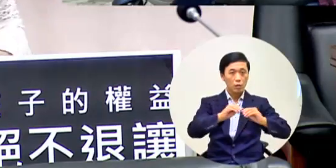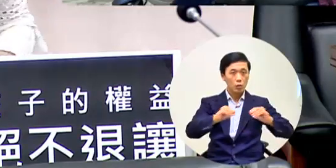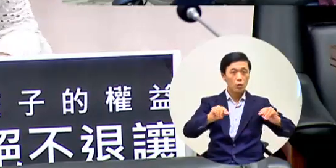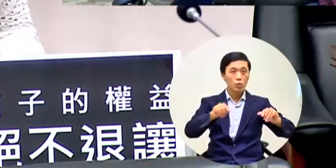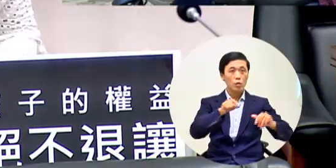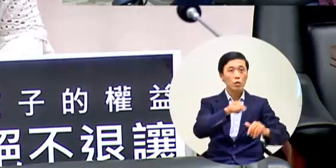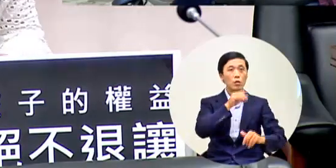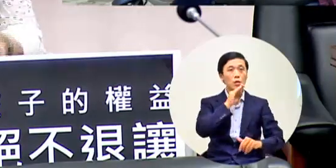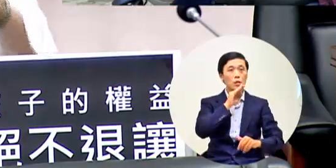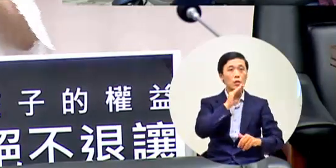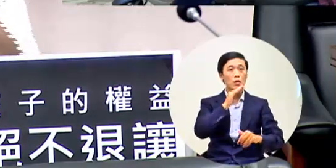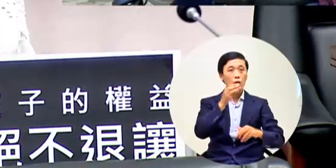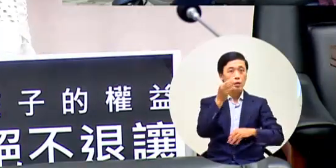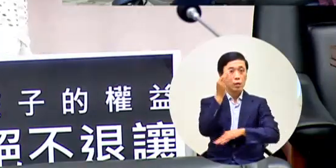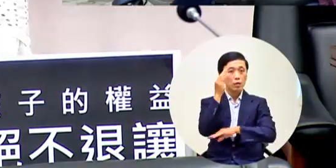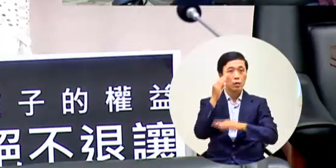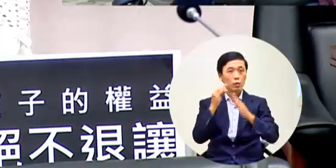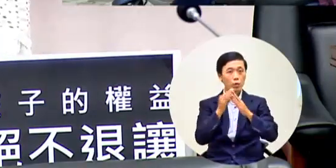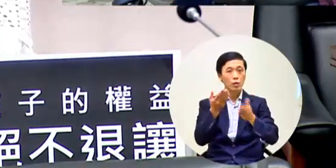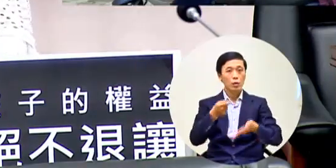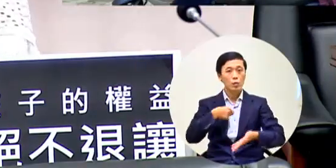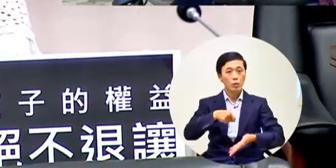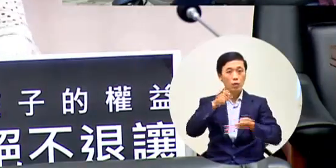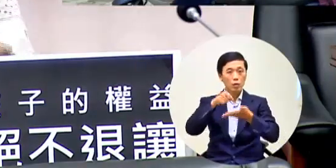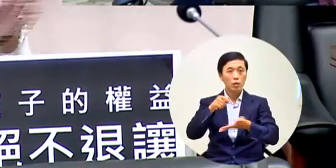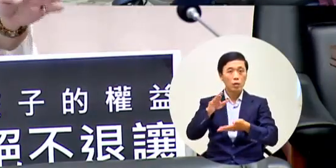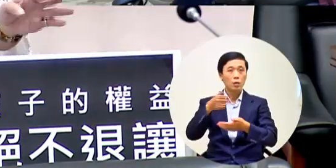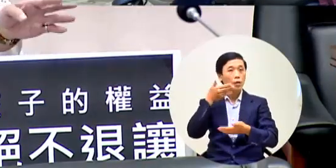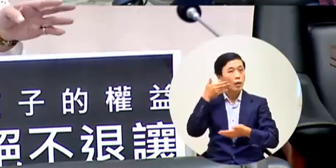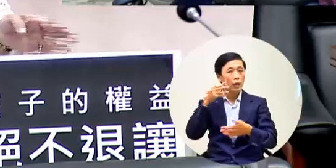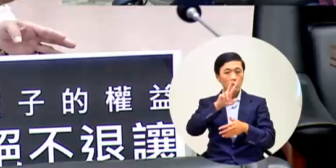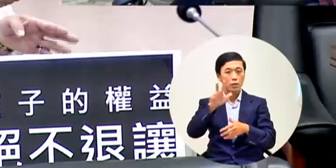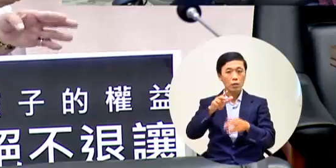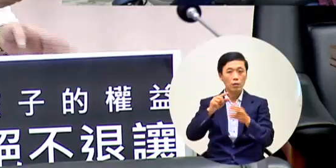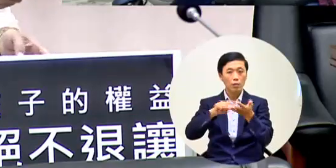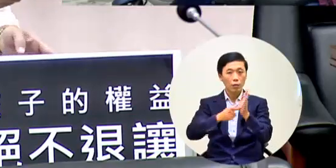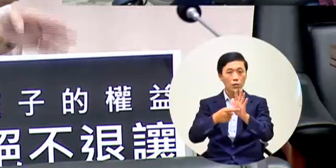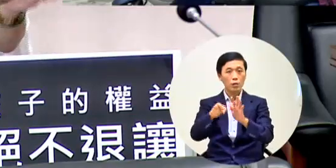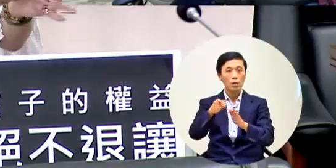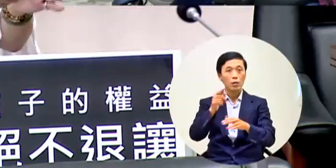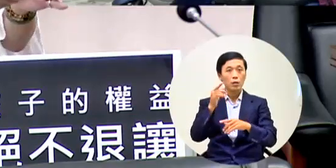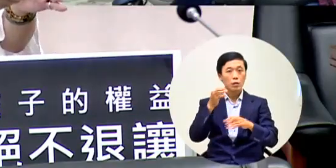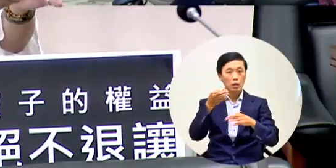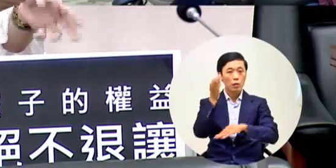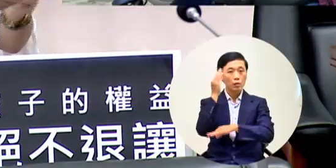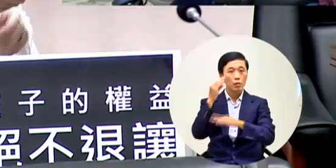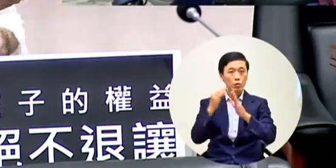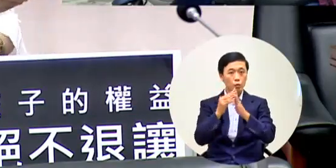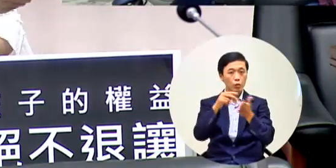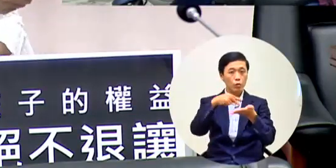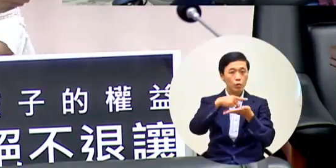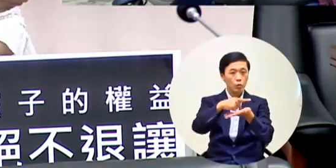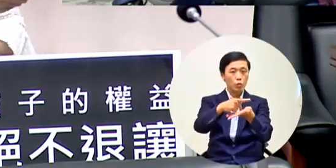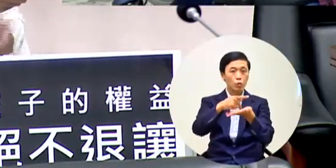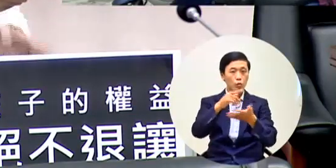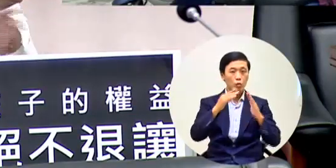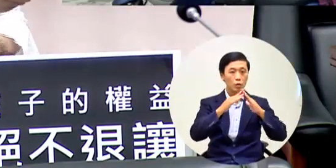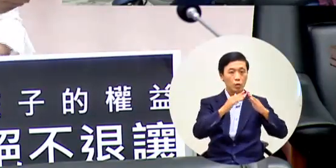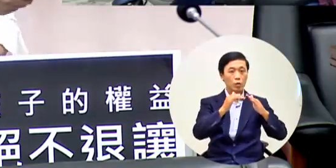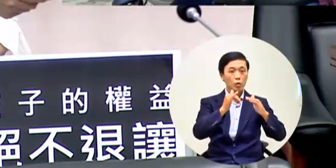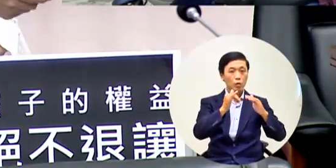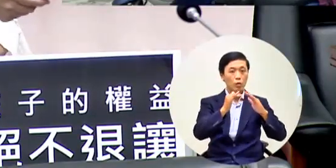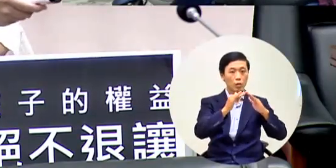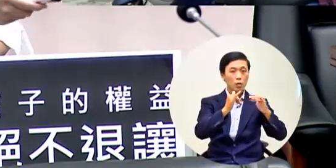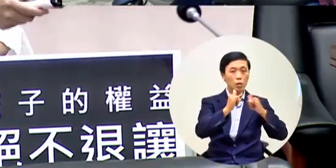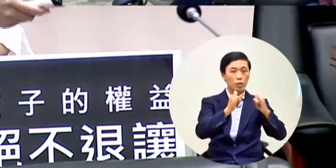是财政局刚刚我讲的秀的蓝色的那个部分，财政局租给我们的市民来租用，地是